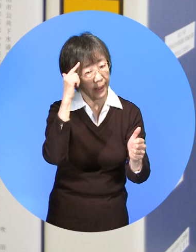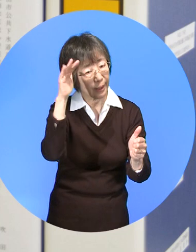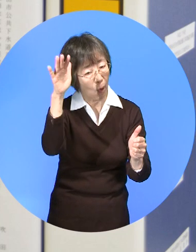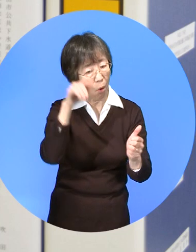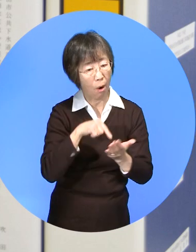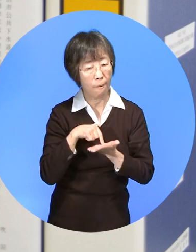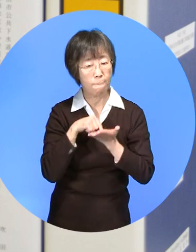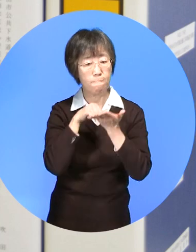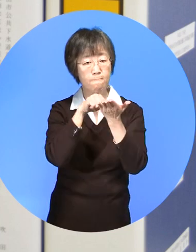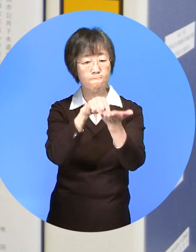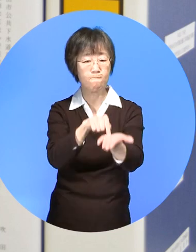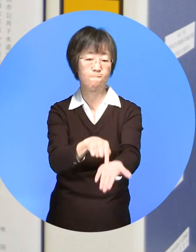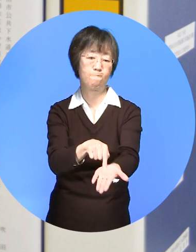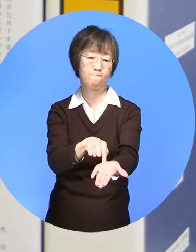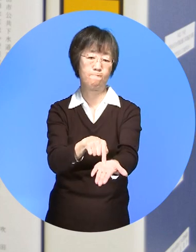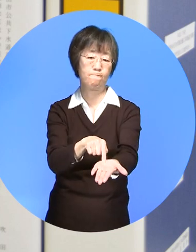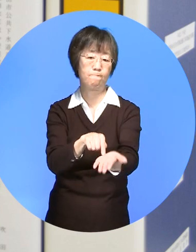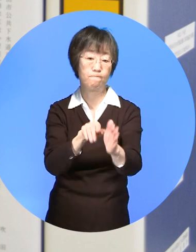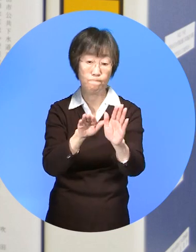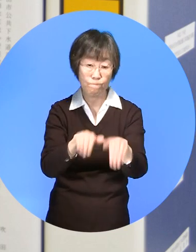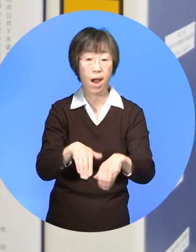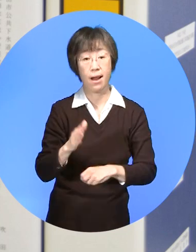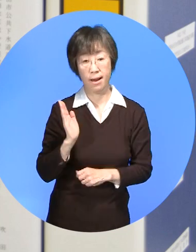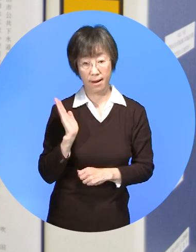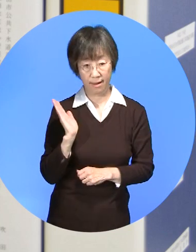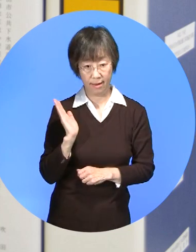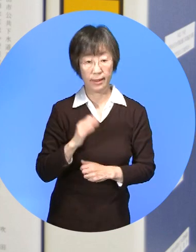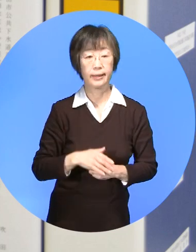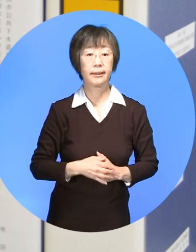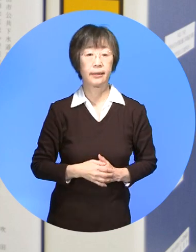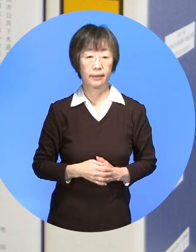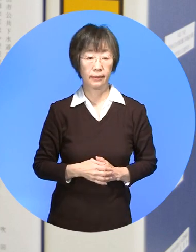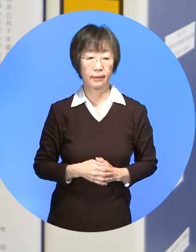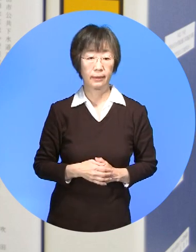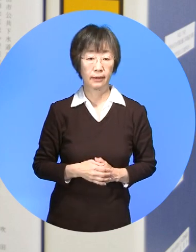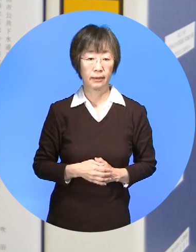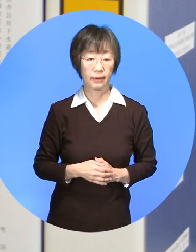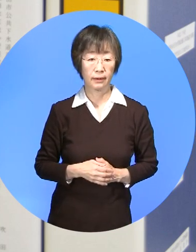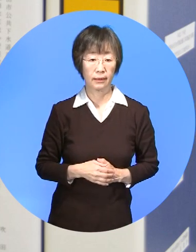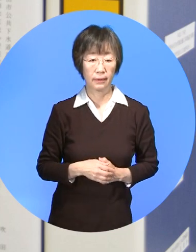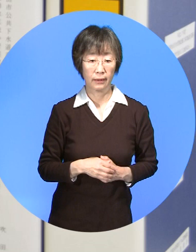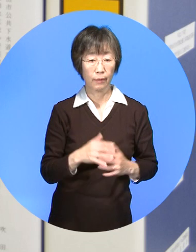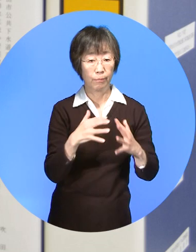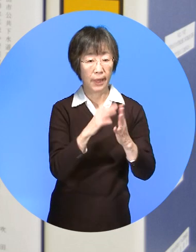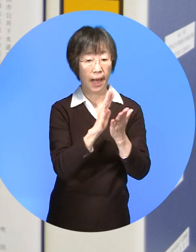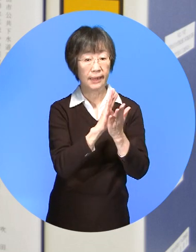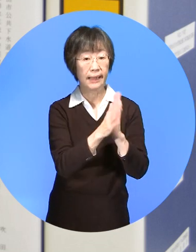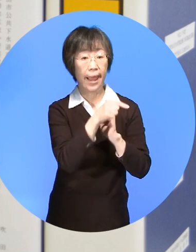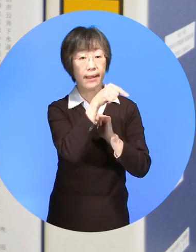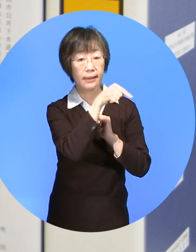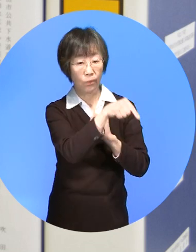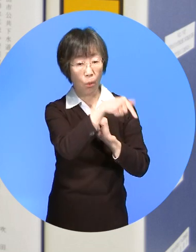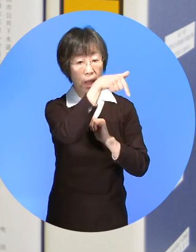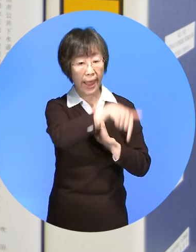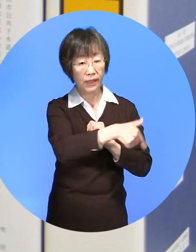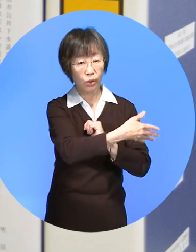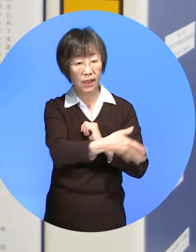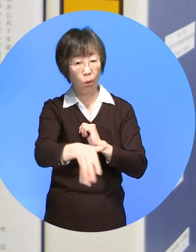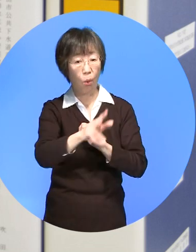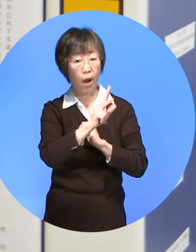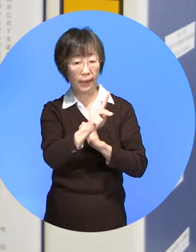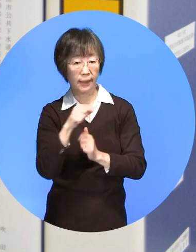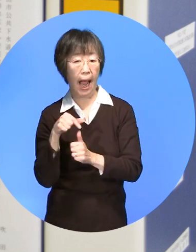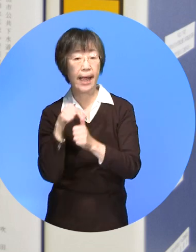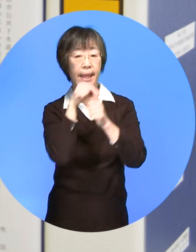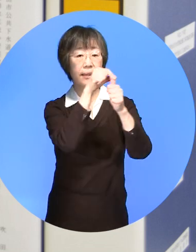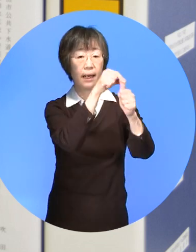援したいと復興支援職員の募集に志願しました。筒井さんは気仙沼市下水道課に派遣